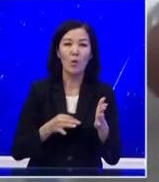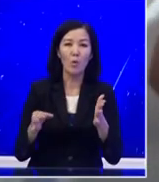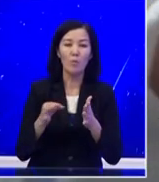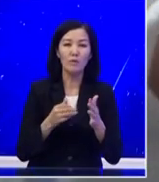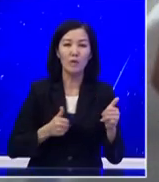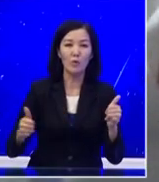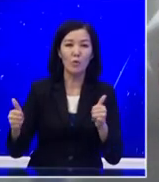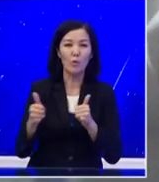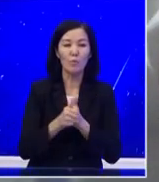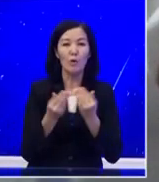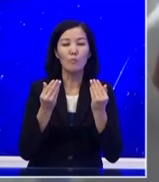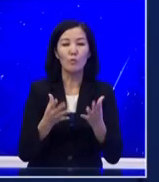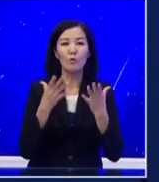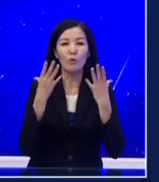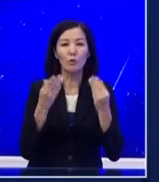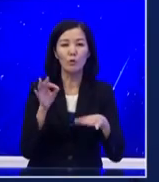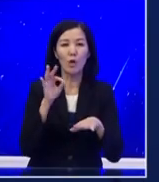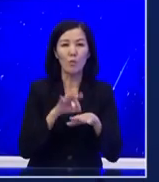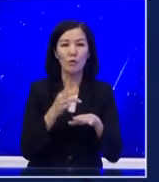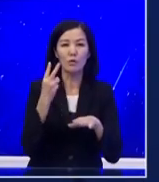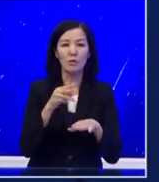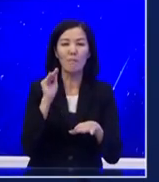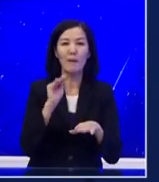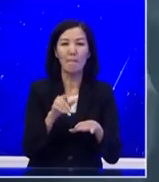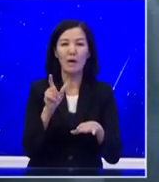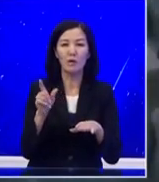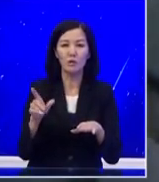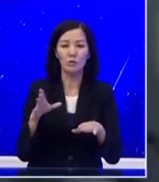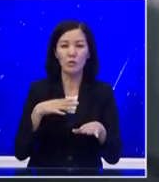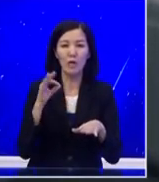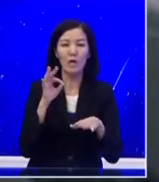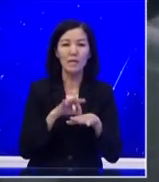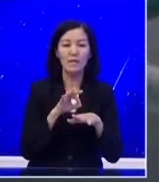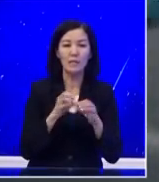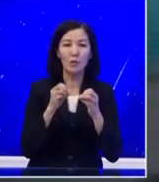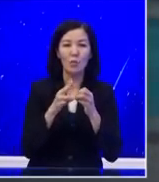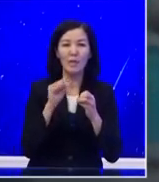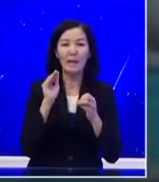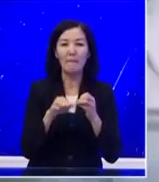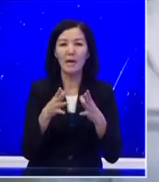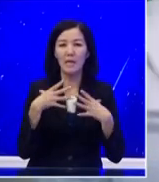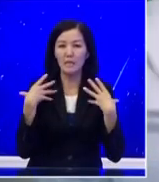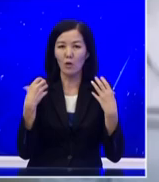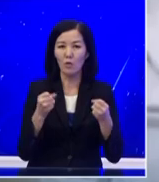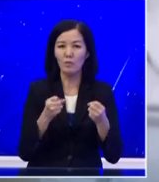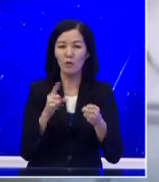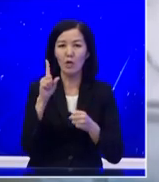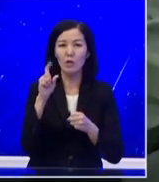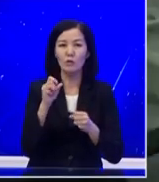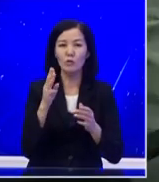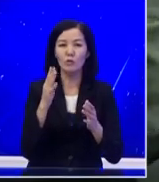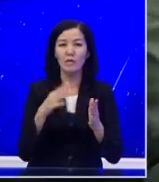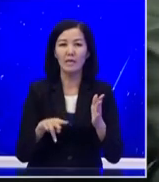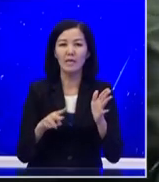Жалпы бүгінгі күнге коронавирусқа шалдыққандар саны 20 мыңға жуық. Бұл дерттен 12 мыңнан аса науқас сауығып шықса, 147